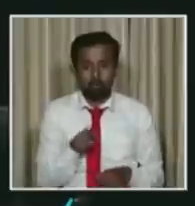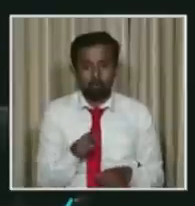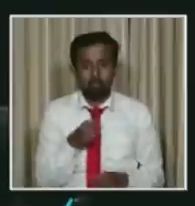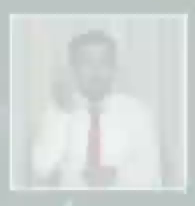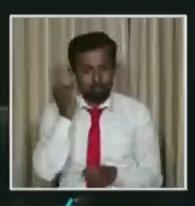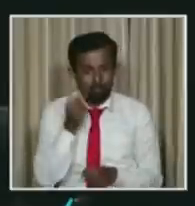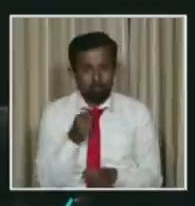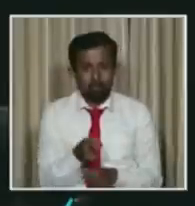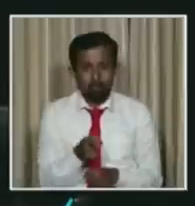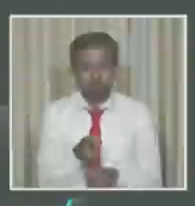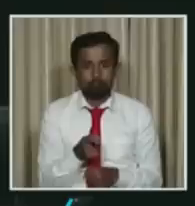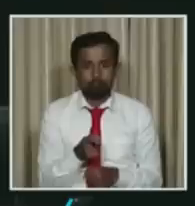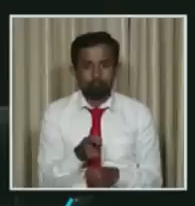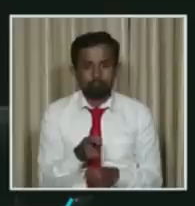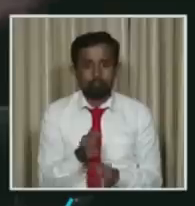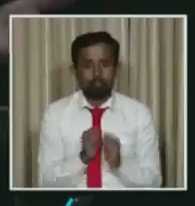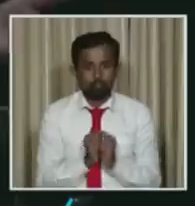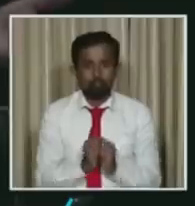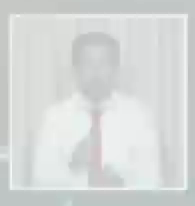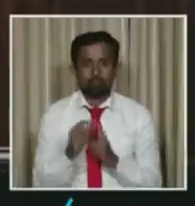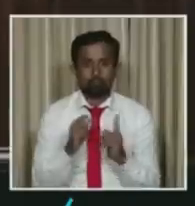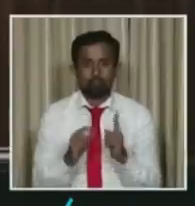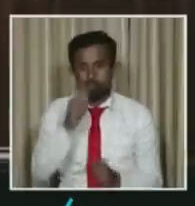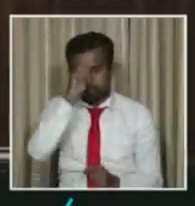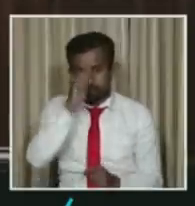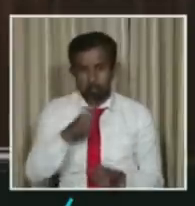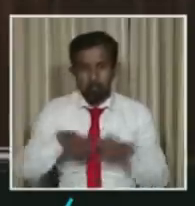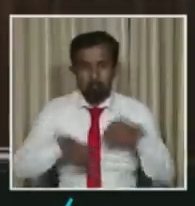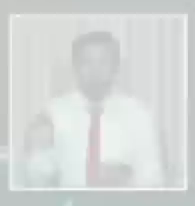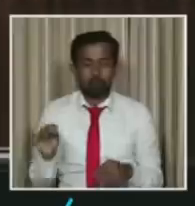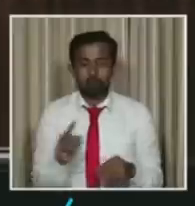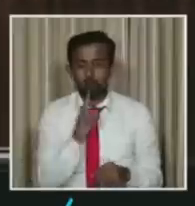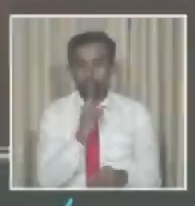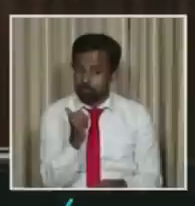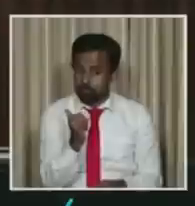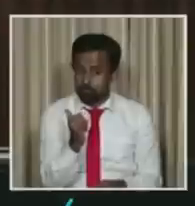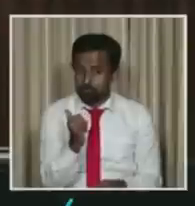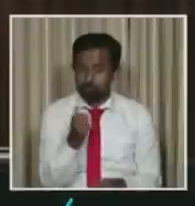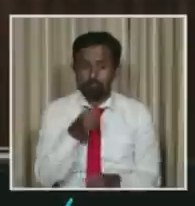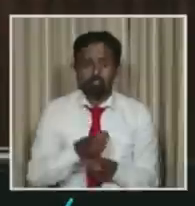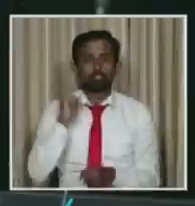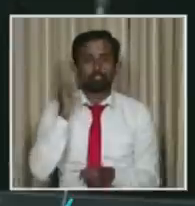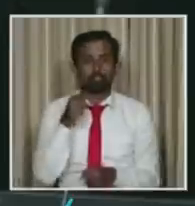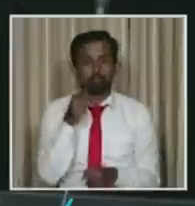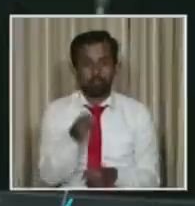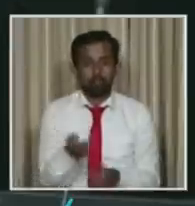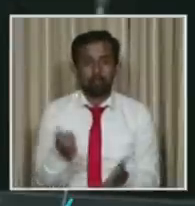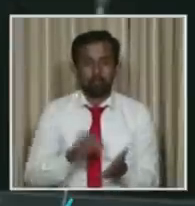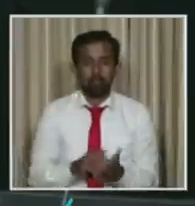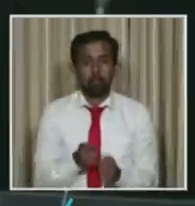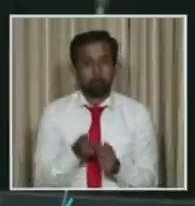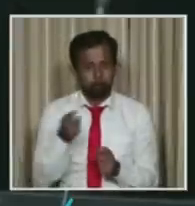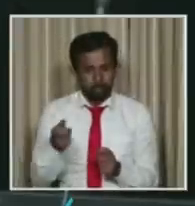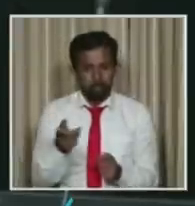රාජ්‍ය නිලධාරීන්ට ඒ අයට අඩුමතරමේ සේවයට වාර්තා කරන්න දෙන්න. මැතිවරණේ කල් ගිහිල්ලා නැහැ තාම. කල් ගියොත් රාජ්‍ය සේවකයින්ට නැවත වරක් පඩි